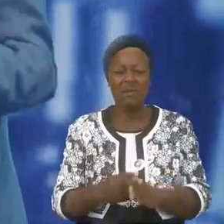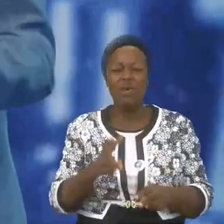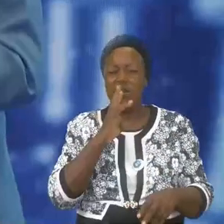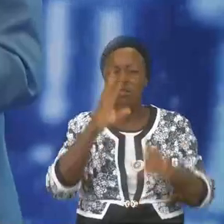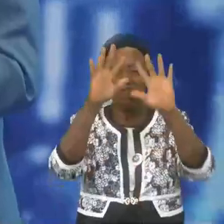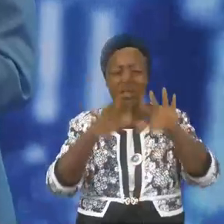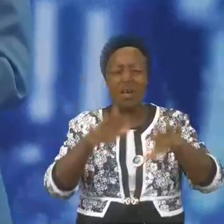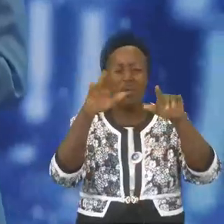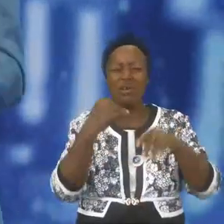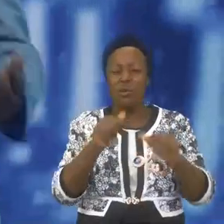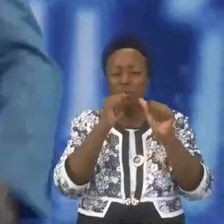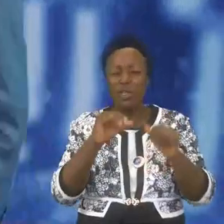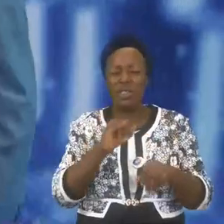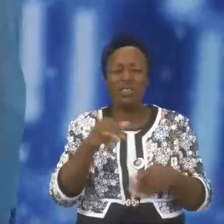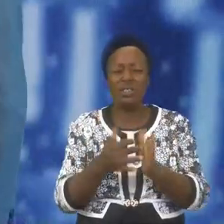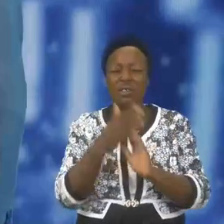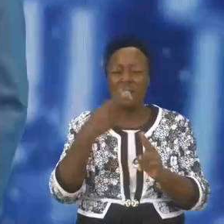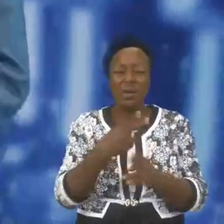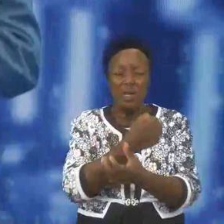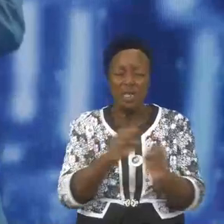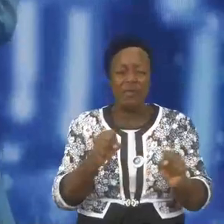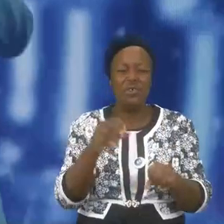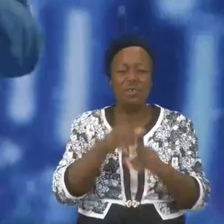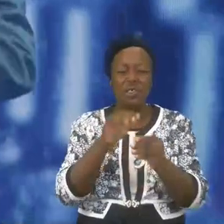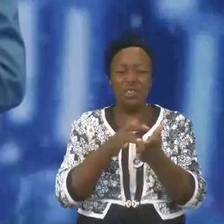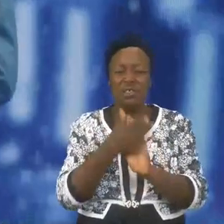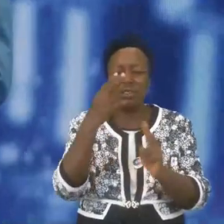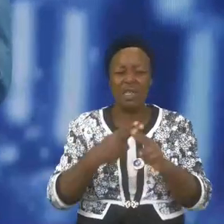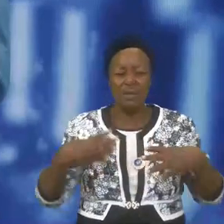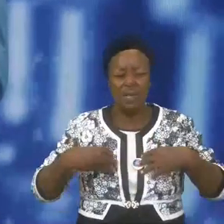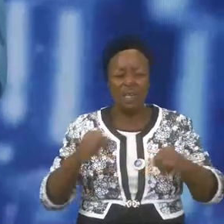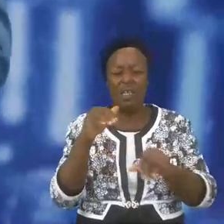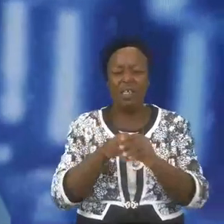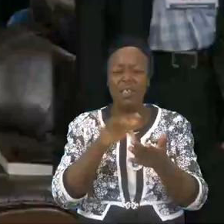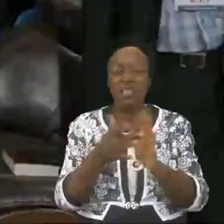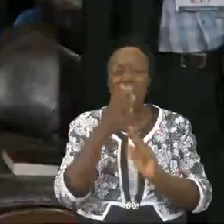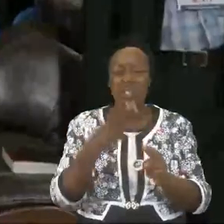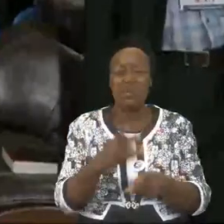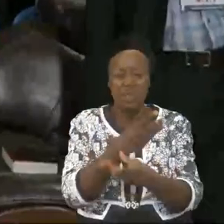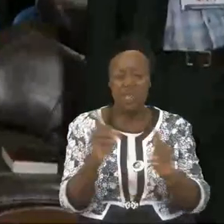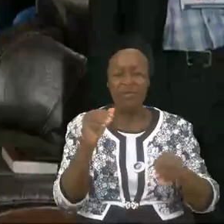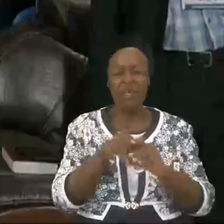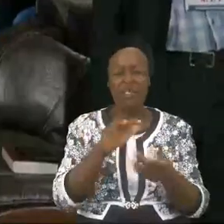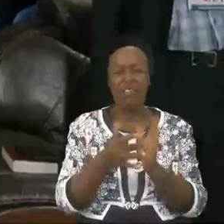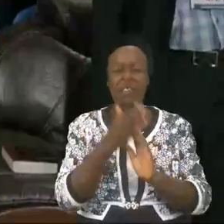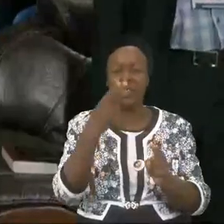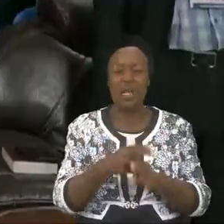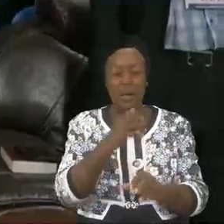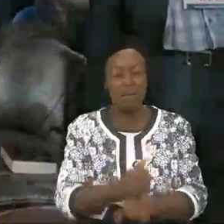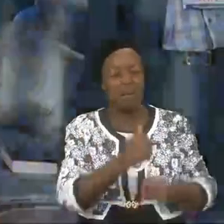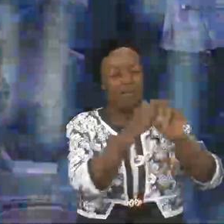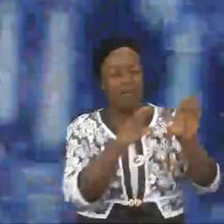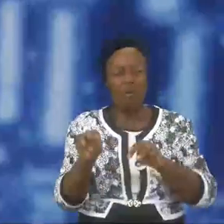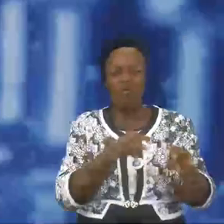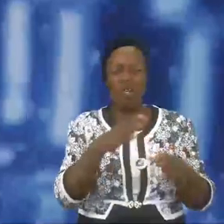Averse de bénédiction, salut, guérison, délivrance, les